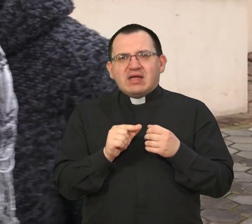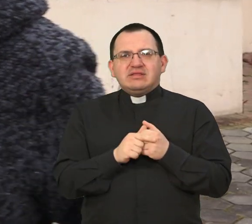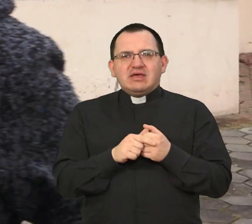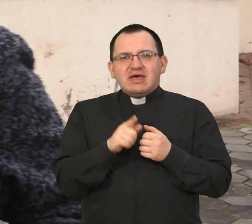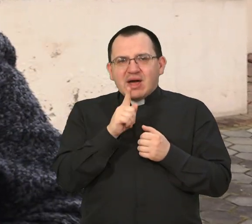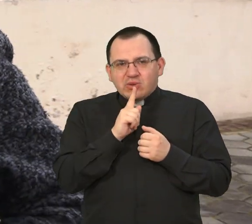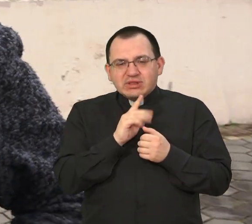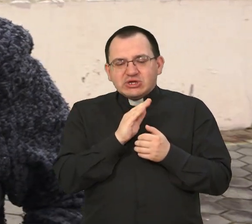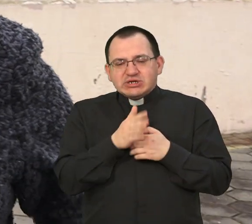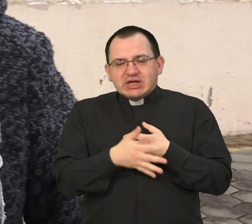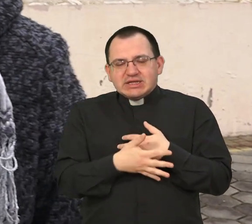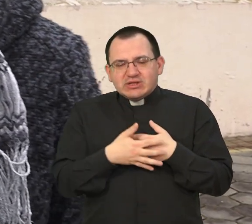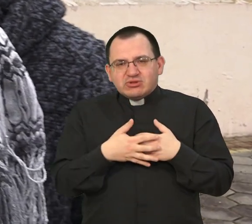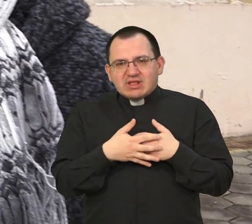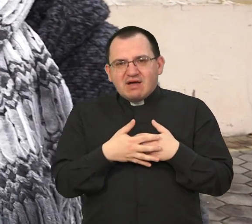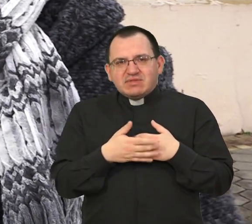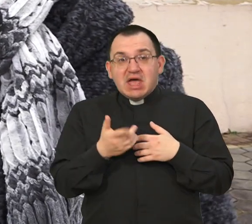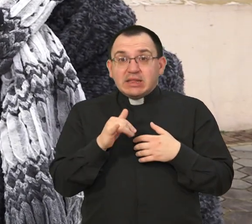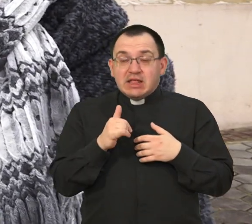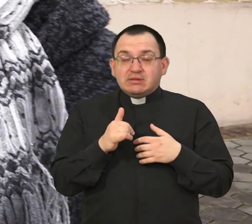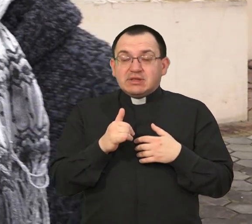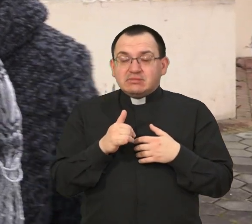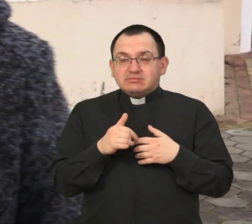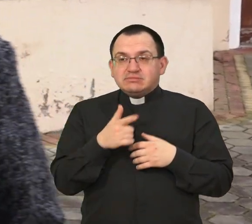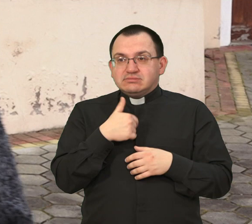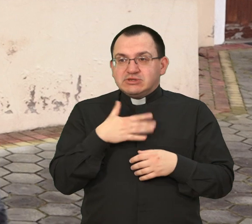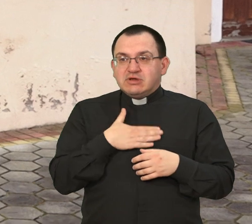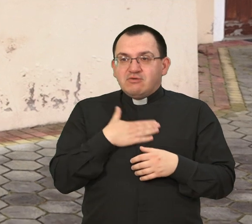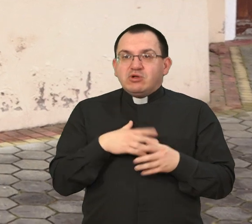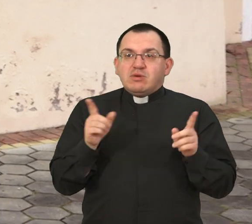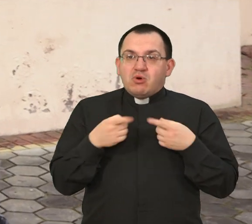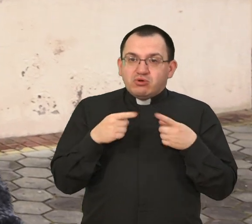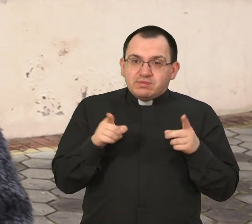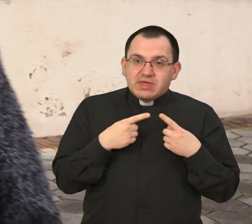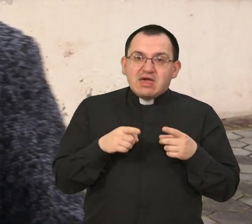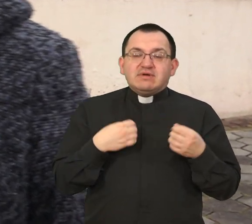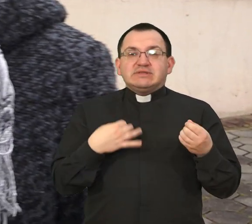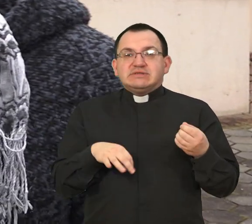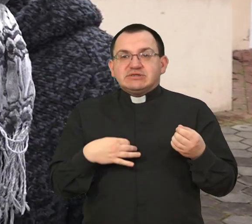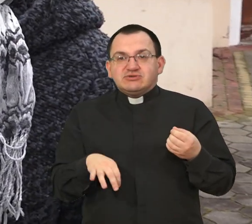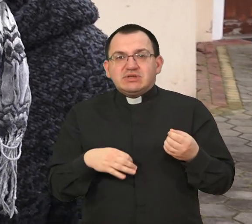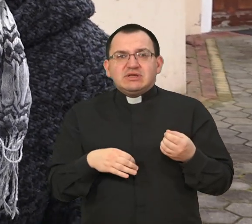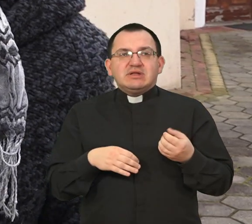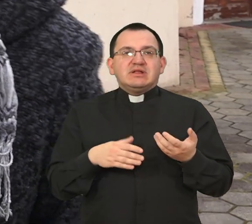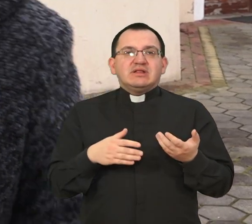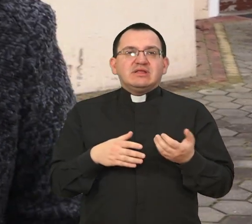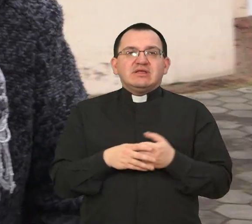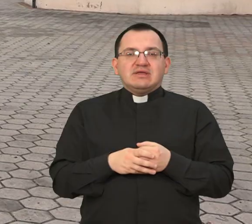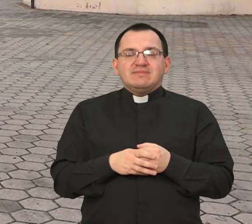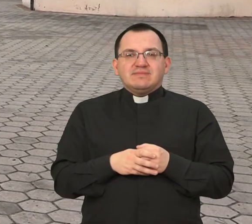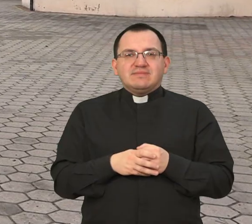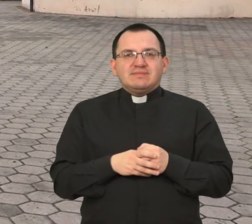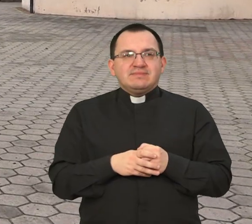malo tiše. Ali inače da. Inače da. I volimo si otpjevati i volimo se svirati i svako nešto svira i